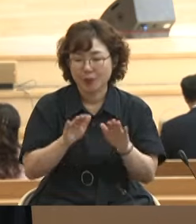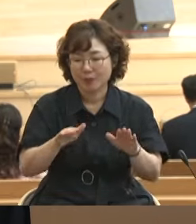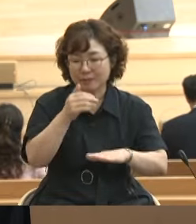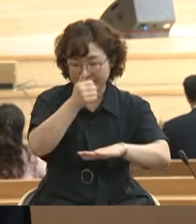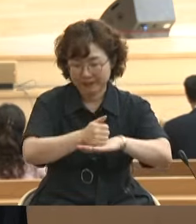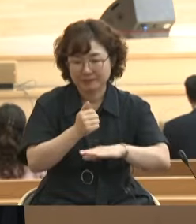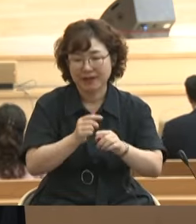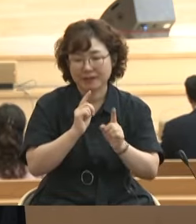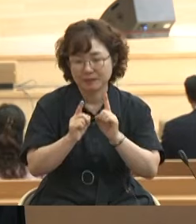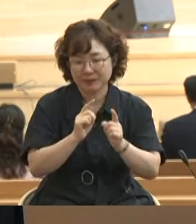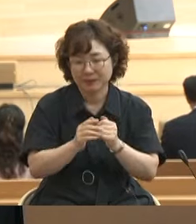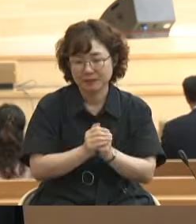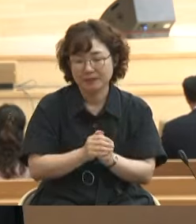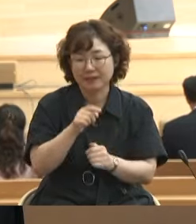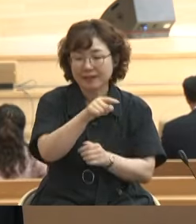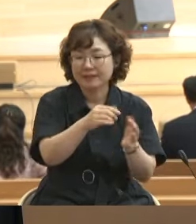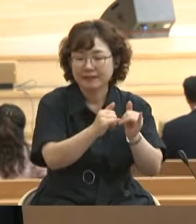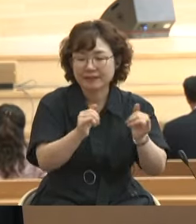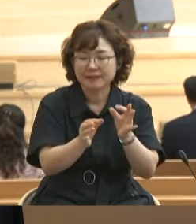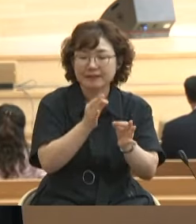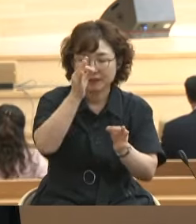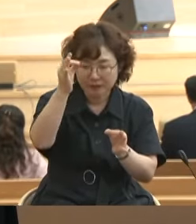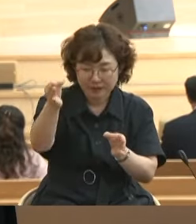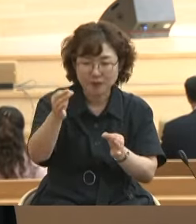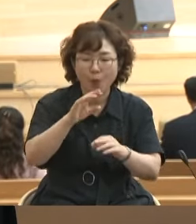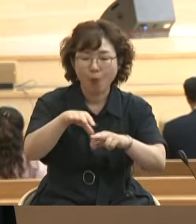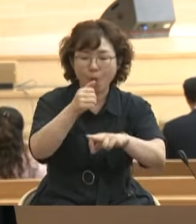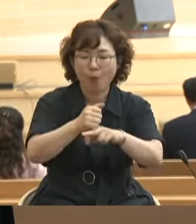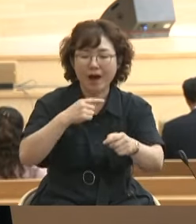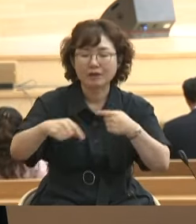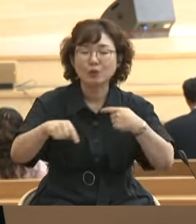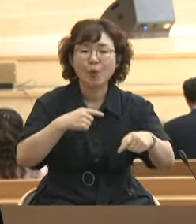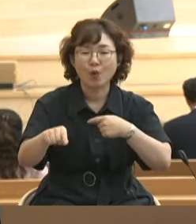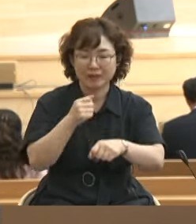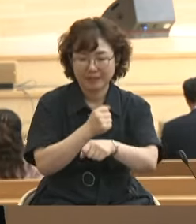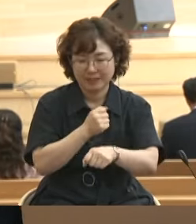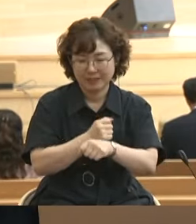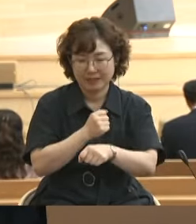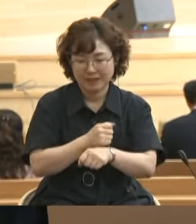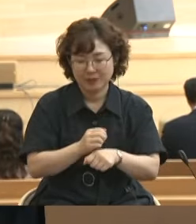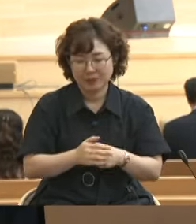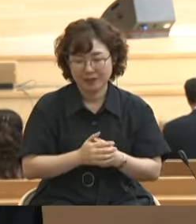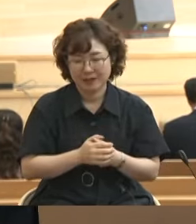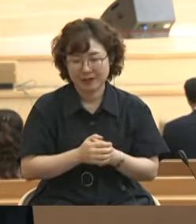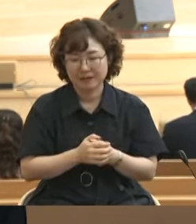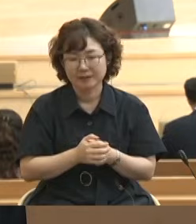5절에 그들이 세세토록 왕노릇 하리로다.